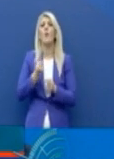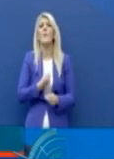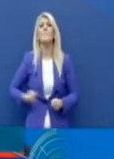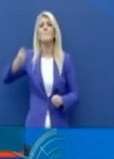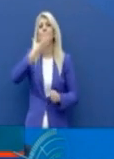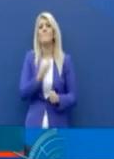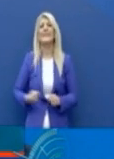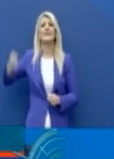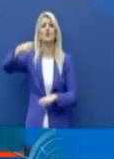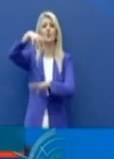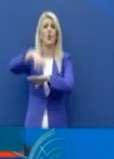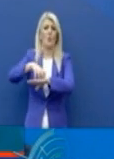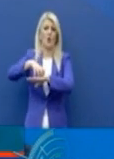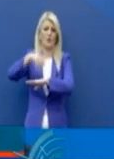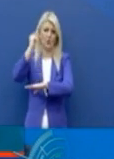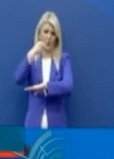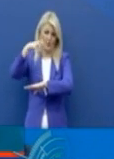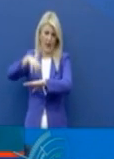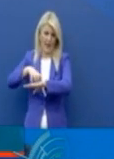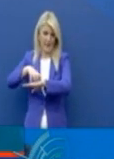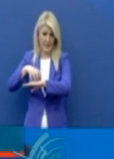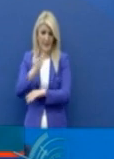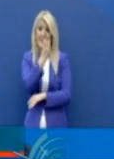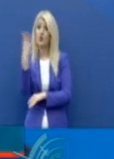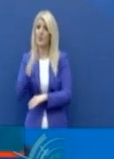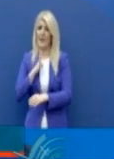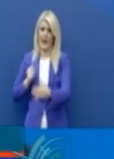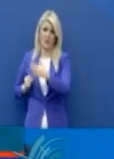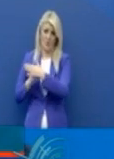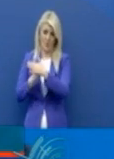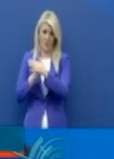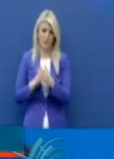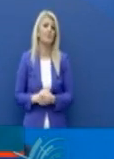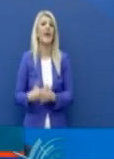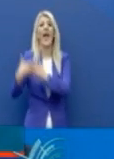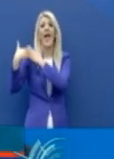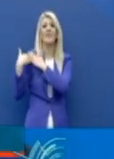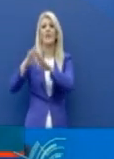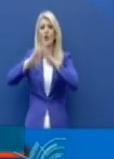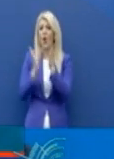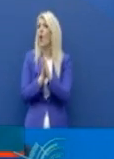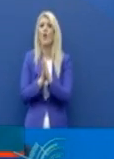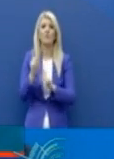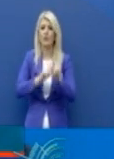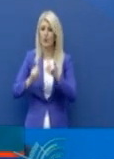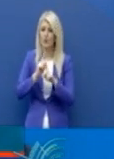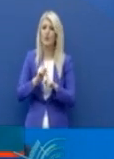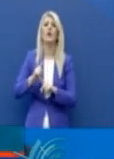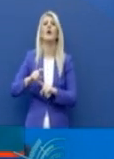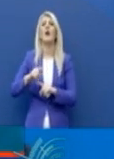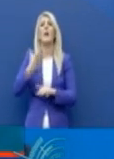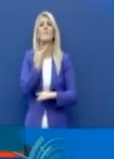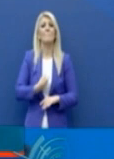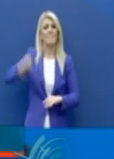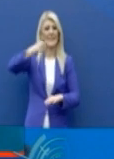χώρας. Την ευθύνη τήρησης των μέτρων θα έχουν οι οικίες Μητροπόλης και η Αρχιεπισκοπή Αθηνών.